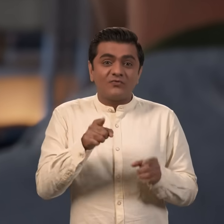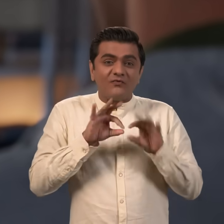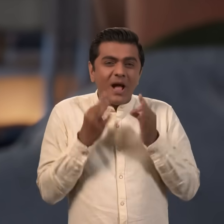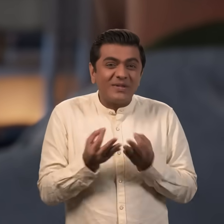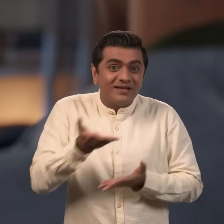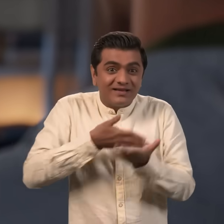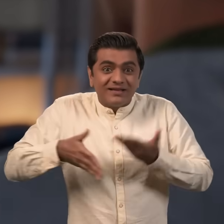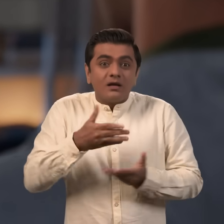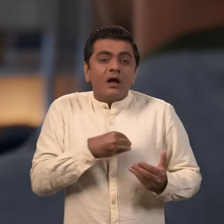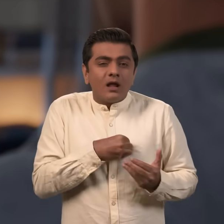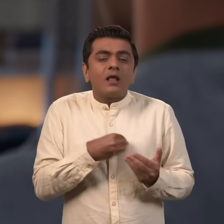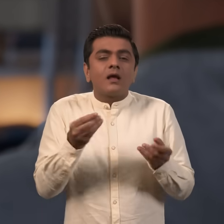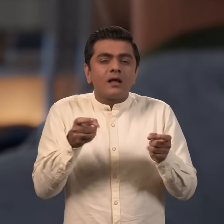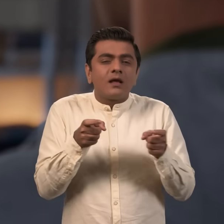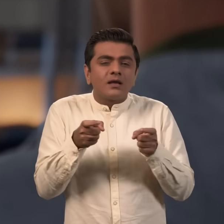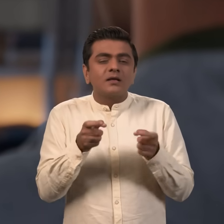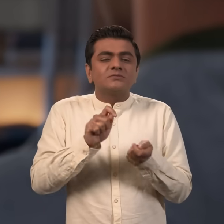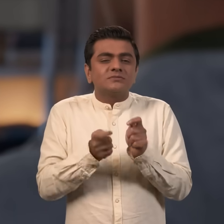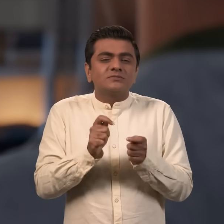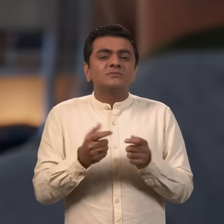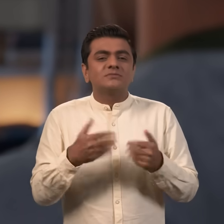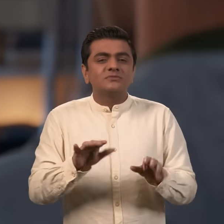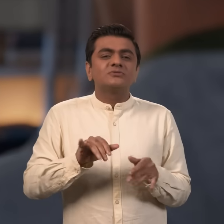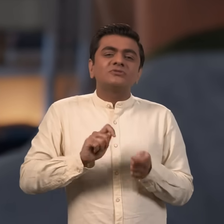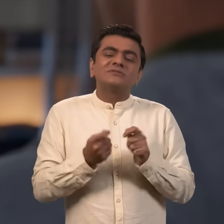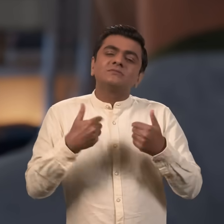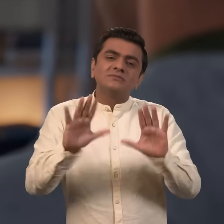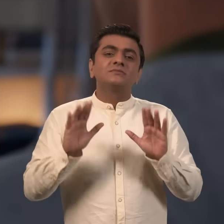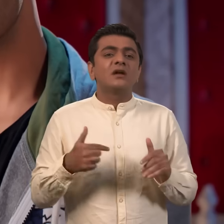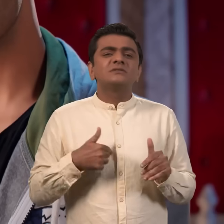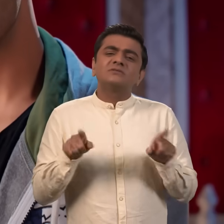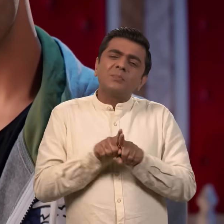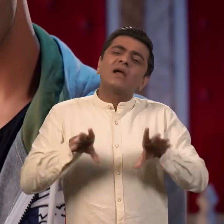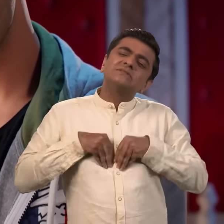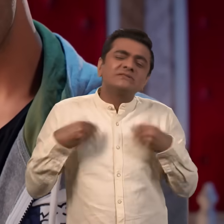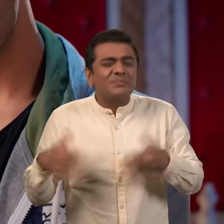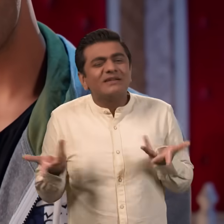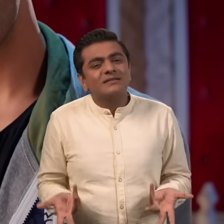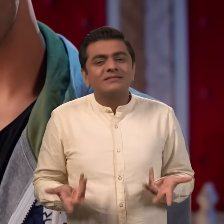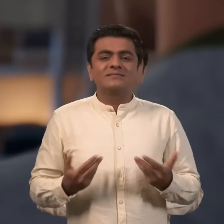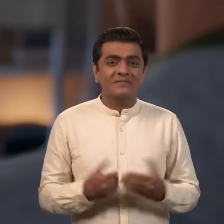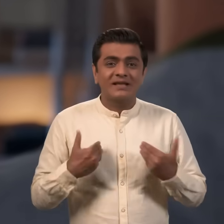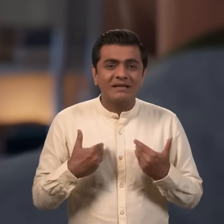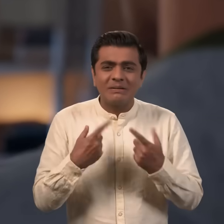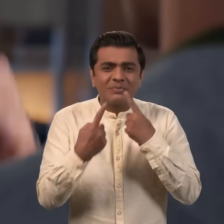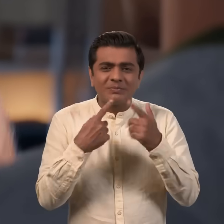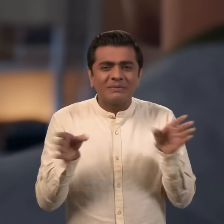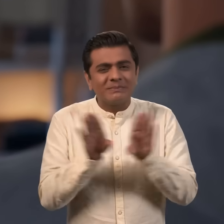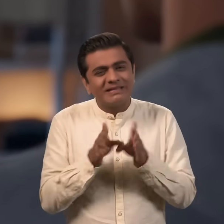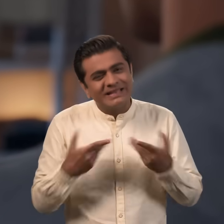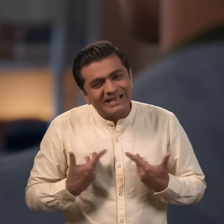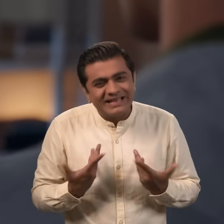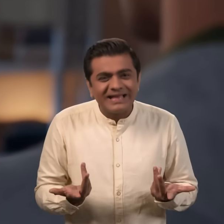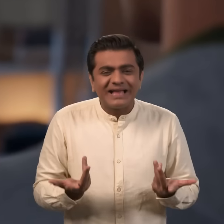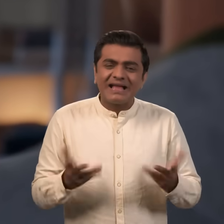है कि आप हालात के साथ थोड़ा बहुत एडजस्ट करके अपने आप को बदलना, जैसे मैंने किया। और मैंने तो बोलना ही